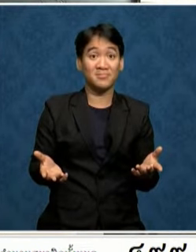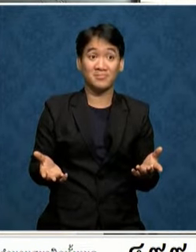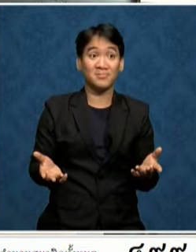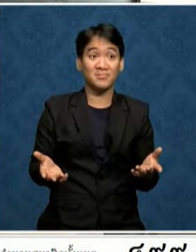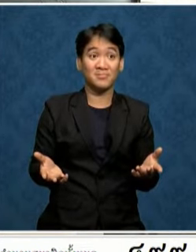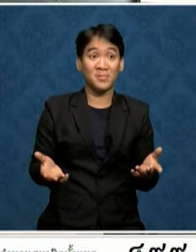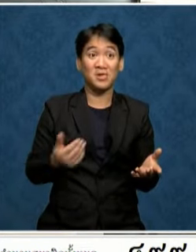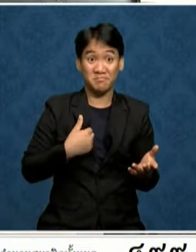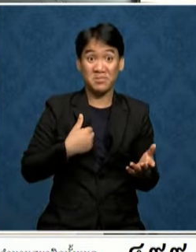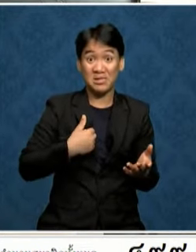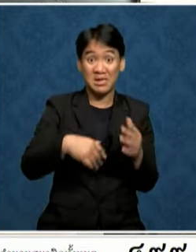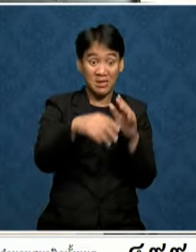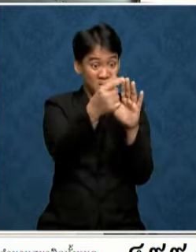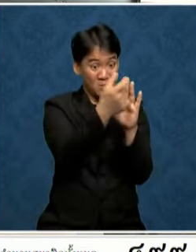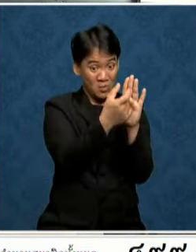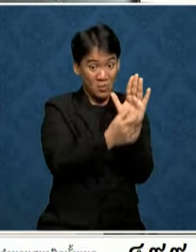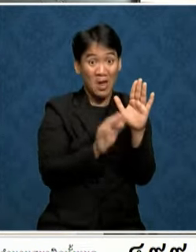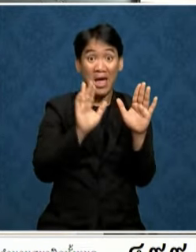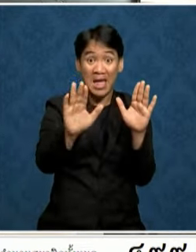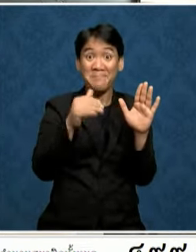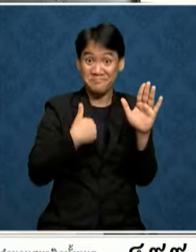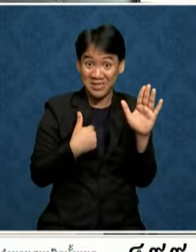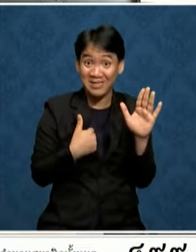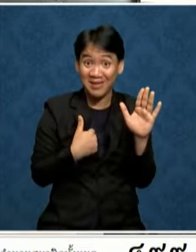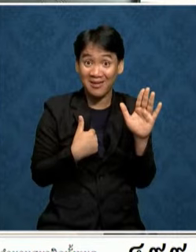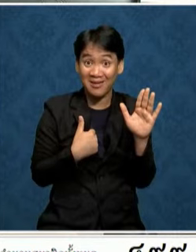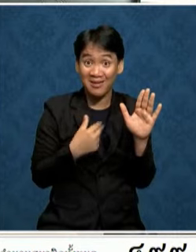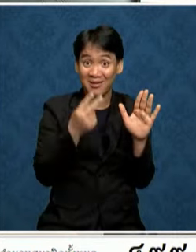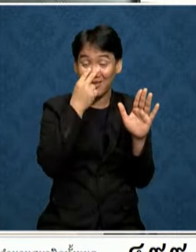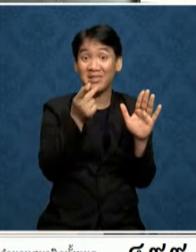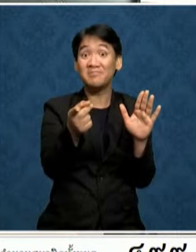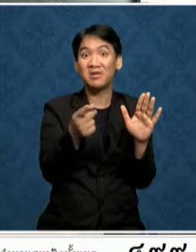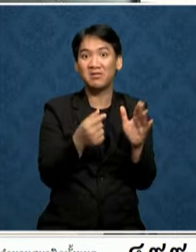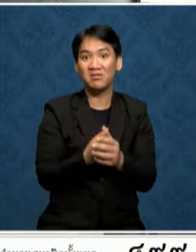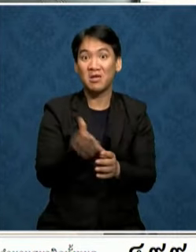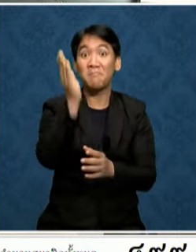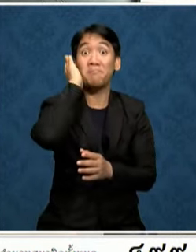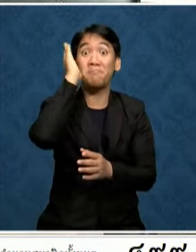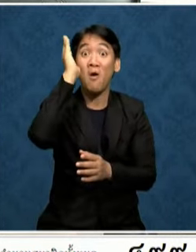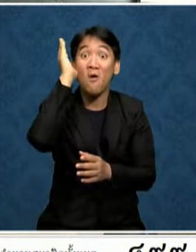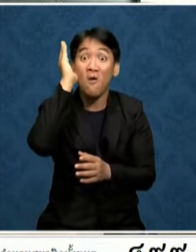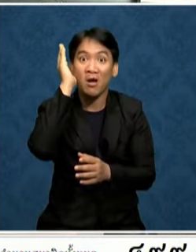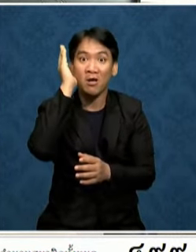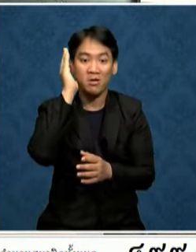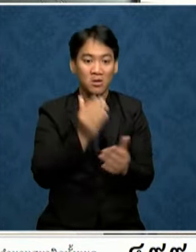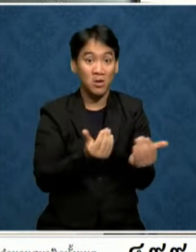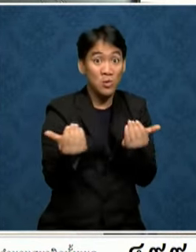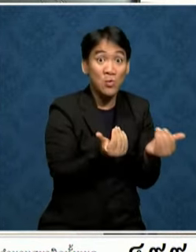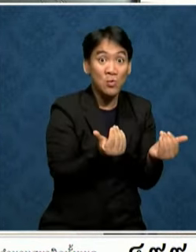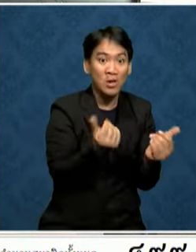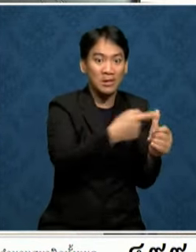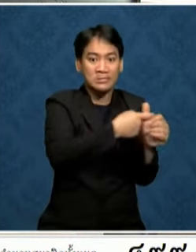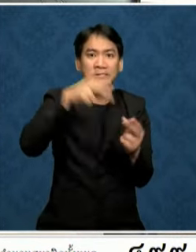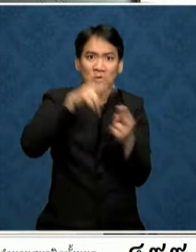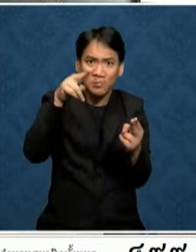ข้อห้ามอย่างนี้ท่านเห็นมั้ยครับพ่อมันยังข่มขืนลูกเลยพระ